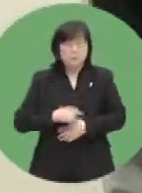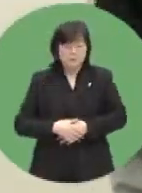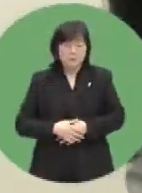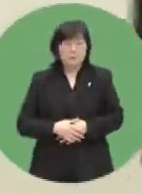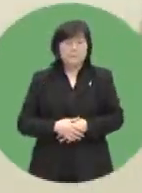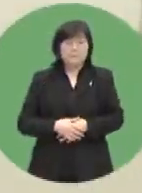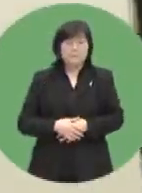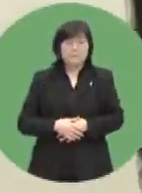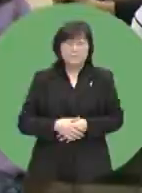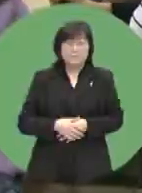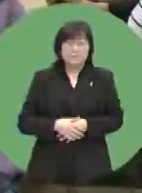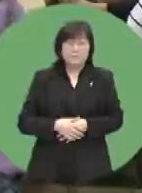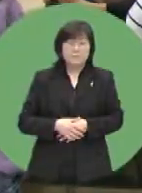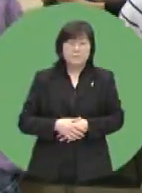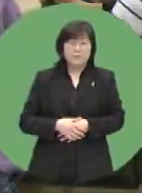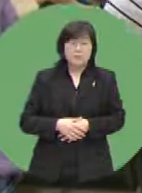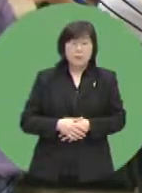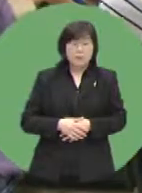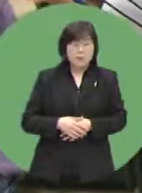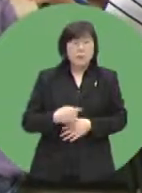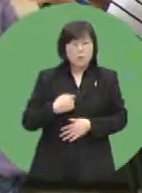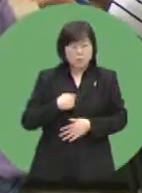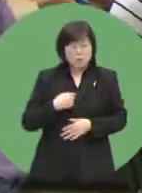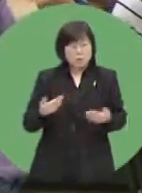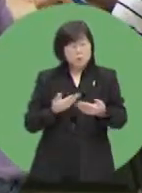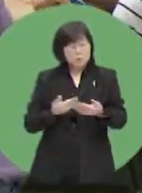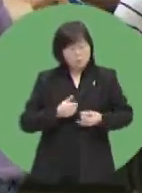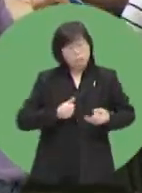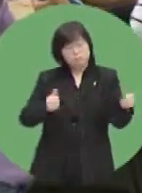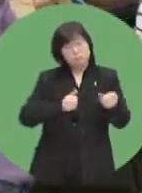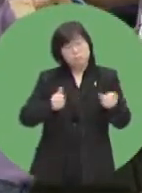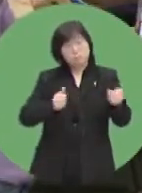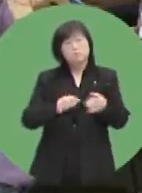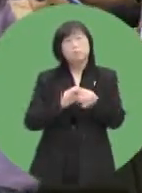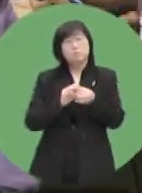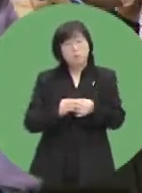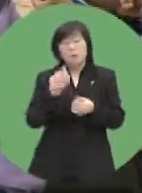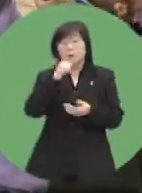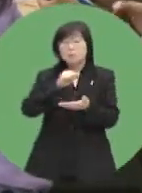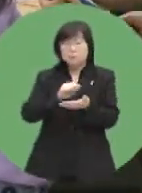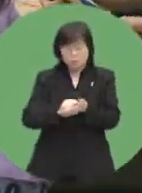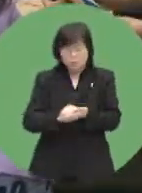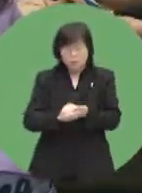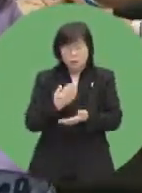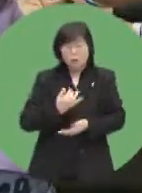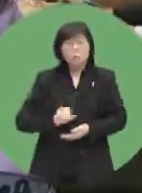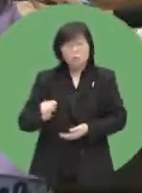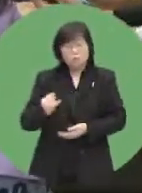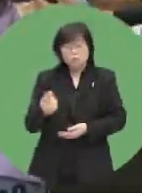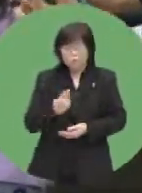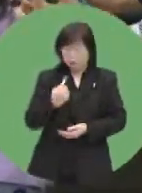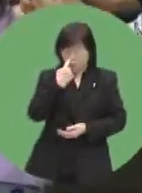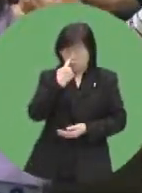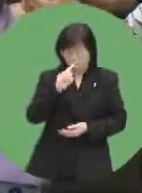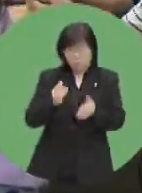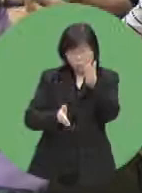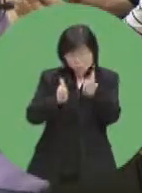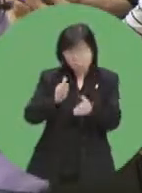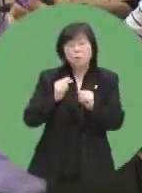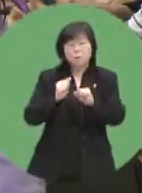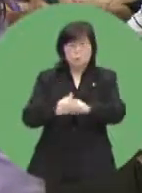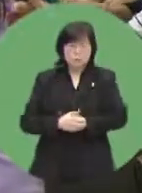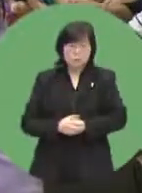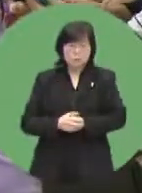。 もともとうちは共働きなんで、日曜日は一人で娘二人を見てるんです